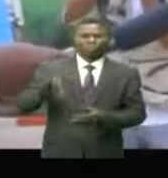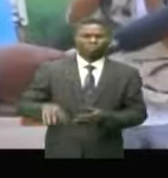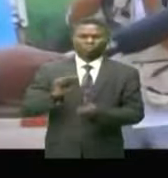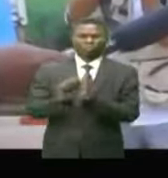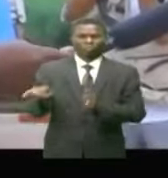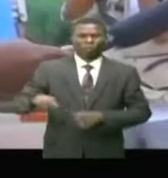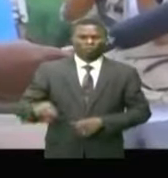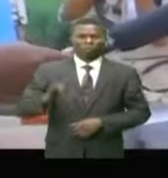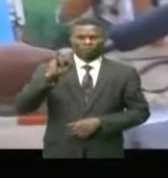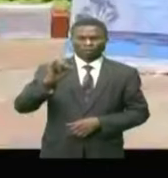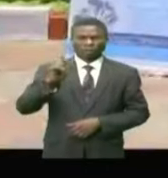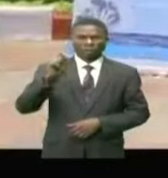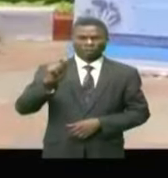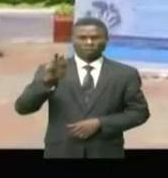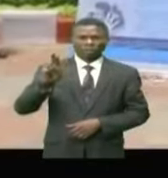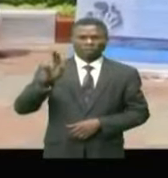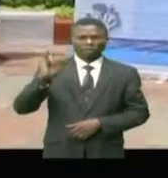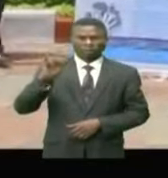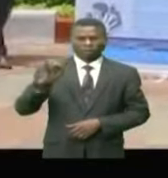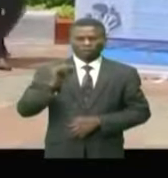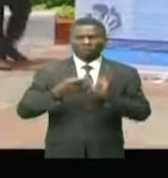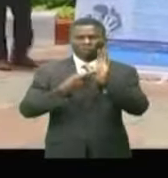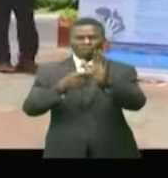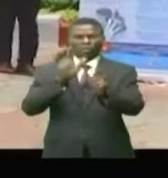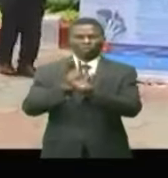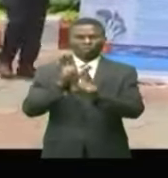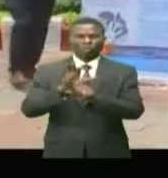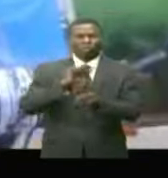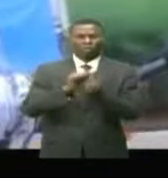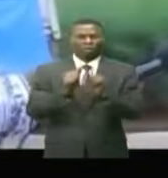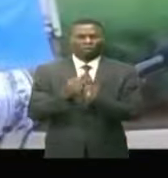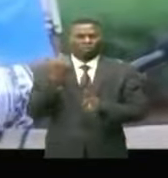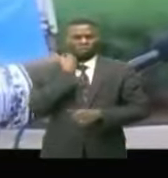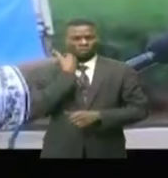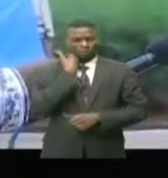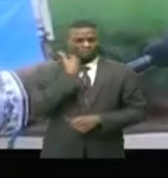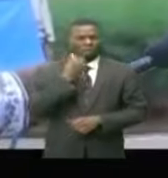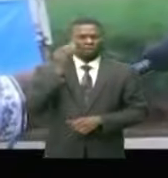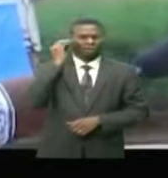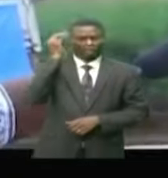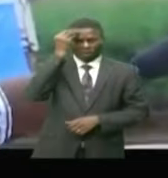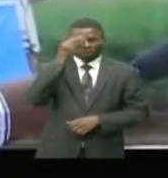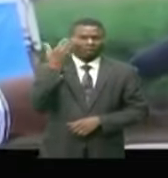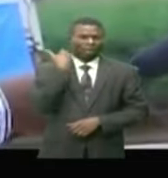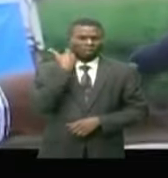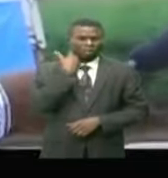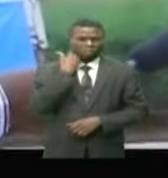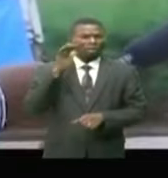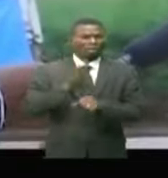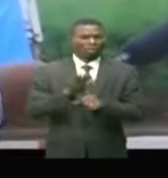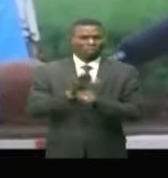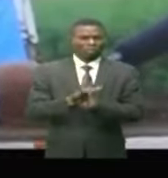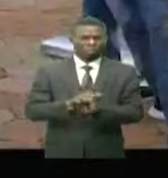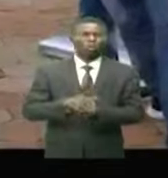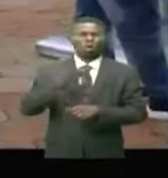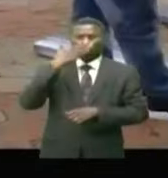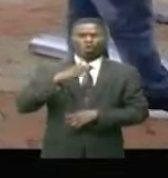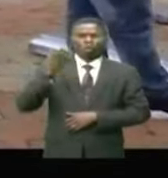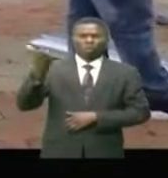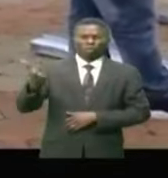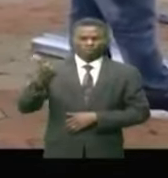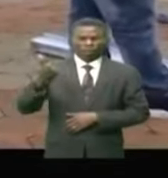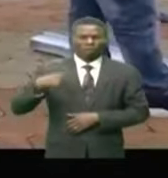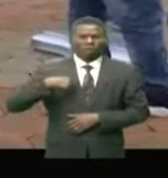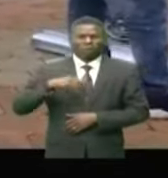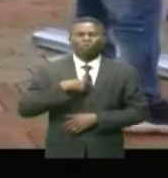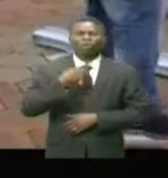de l'Ituri indique de nombreux cas de rougeole et voire même une épidémie active dans plusieurs zones de santé. Il faut dire